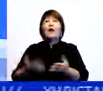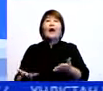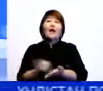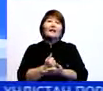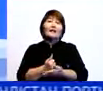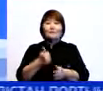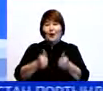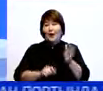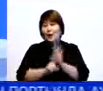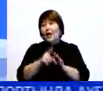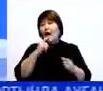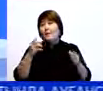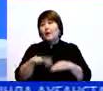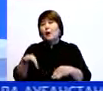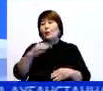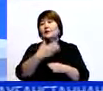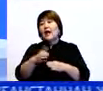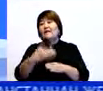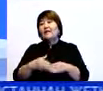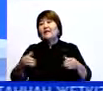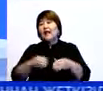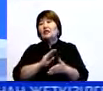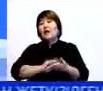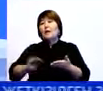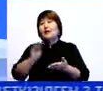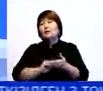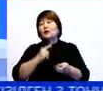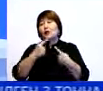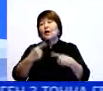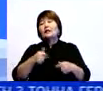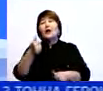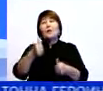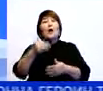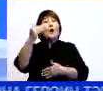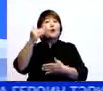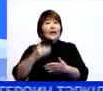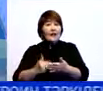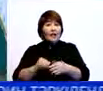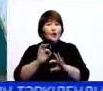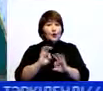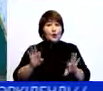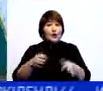жариялады. Осыған орай партияның облыстық филиалында баспасөз конференциясы болып, байқау шарттары түсіндірілді.